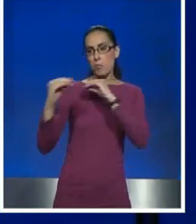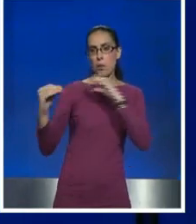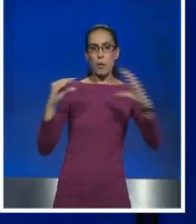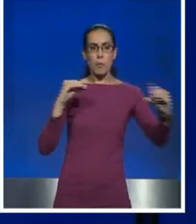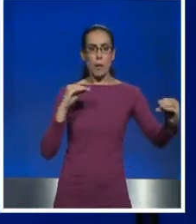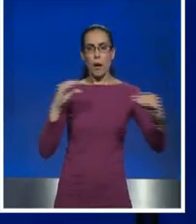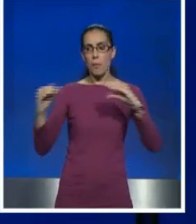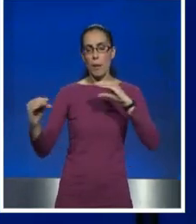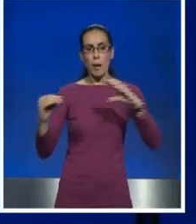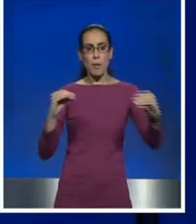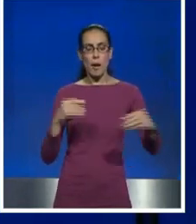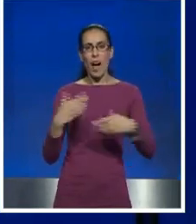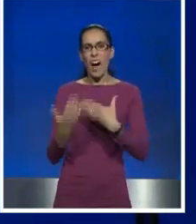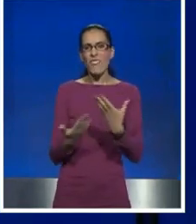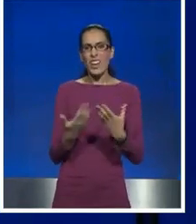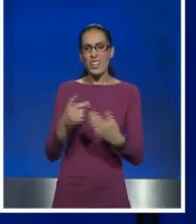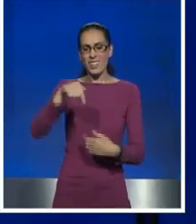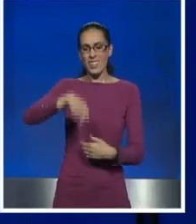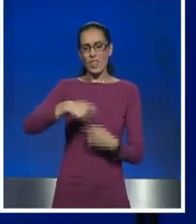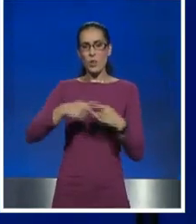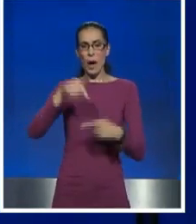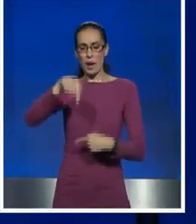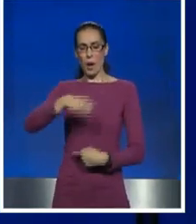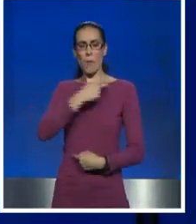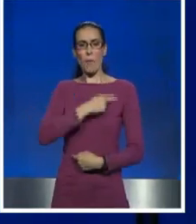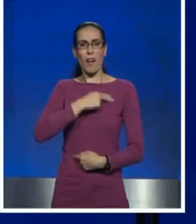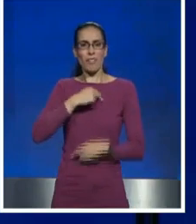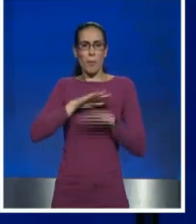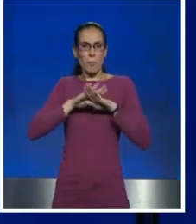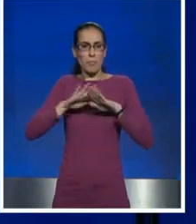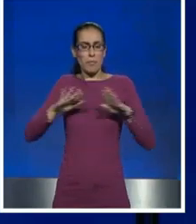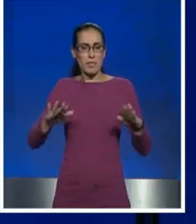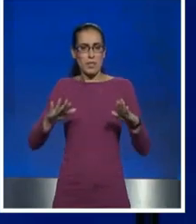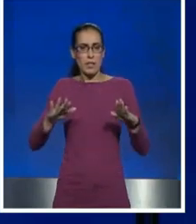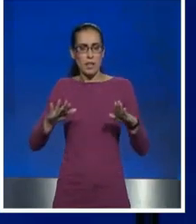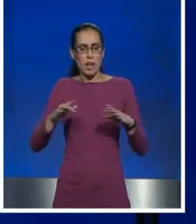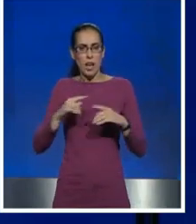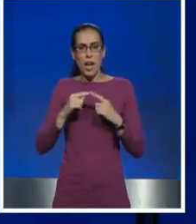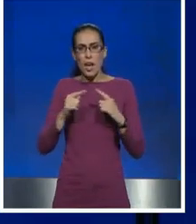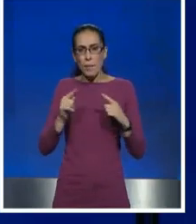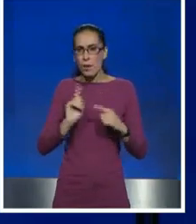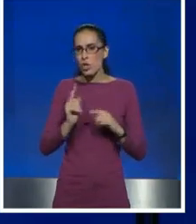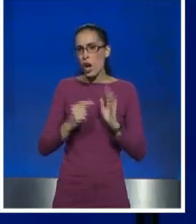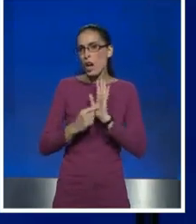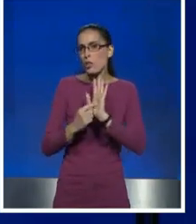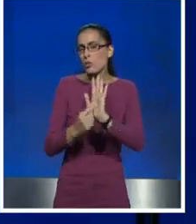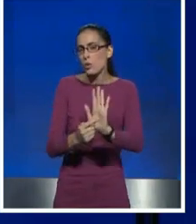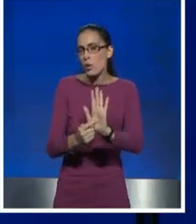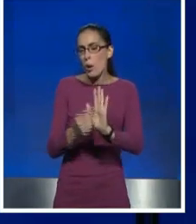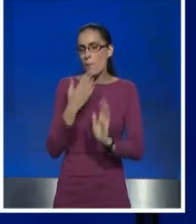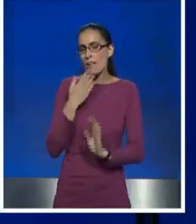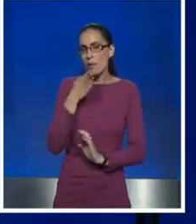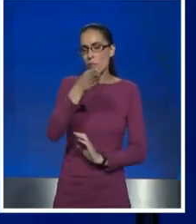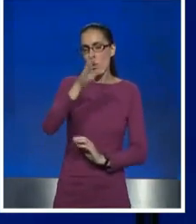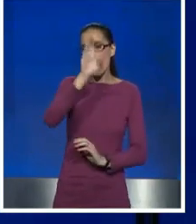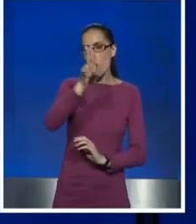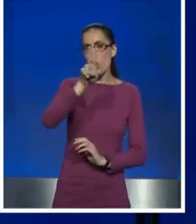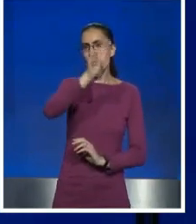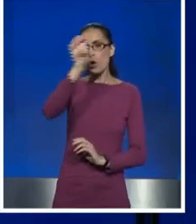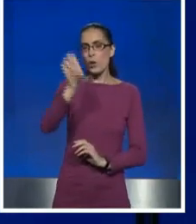u kwistjonijiet nazzjonali, imma x'jaħsbu fuq l-Ewropa dawn it-tnejn. Pereżempju jien